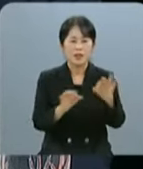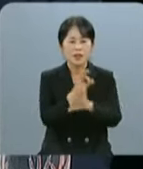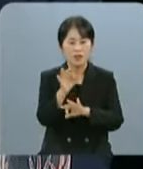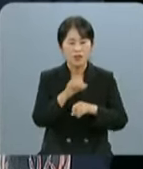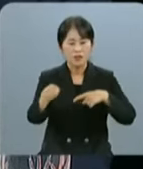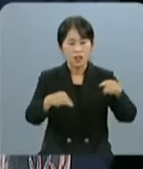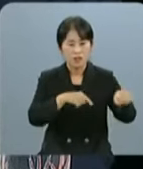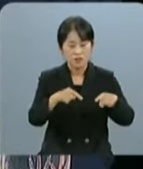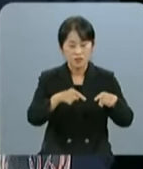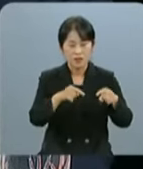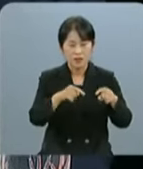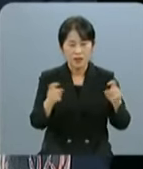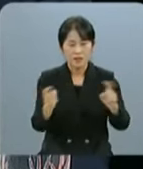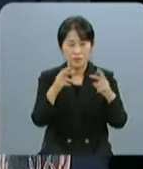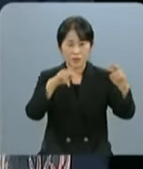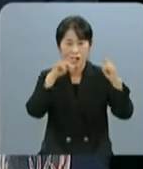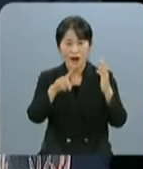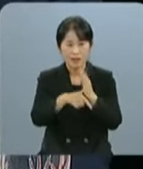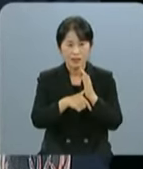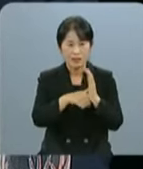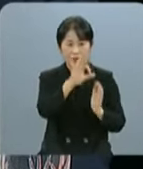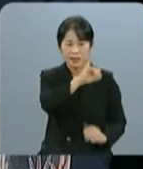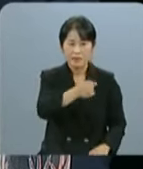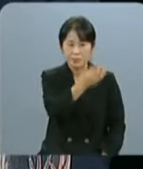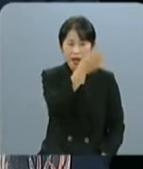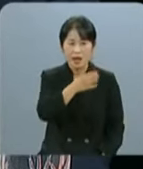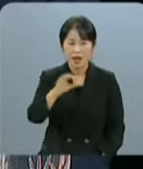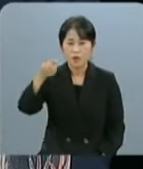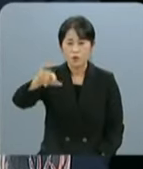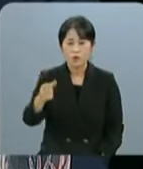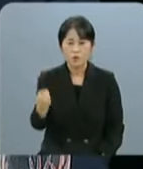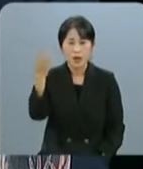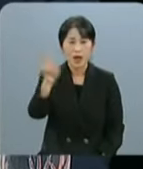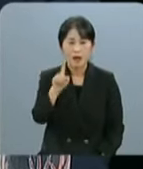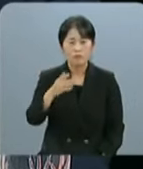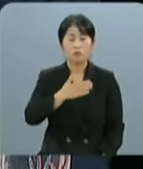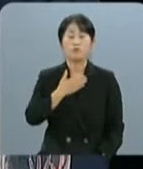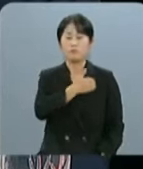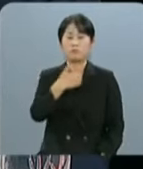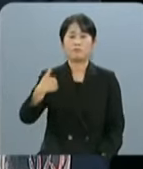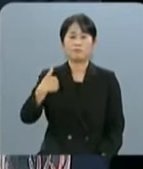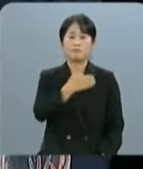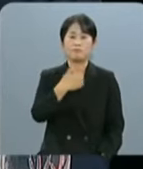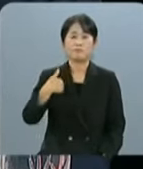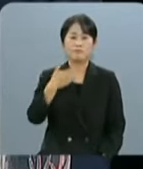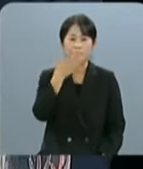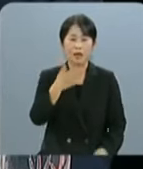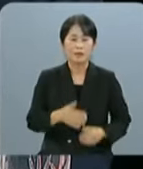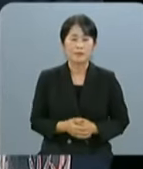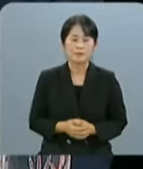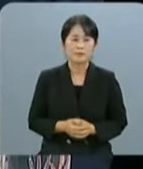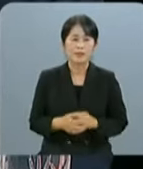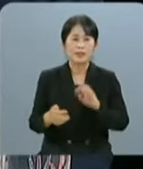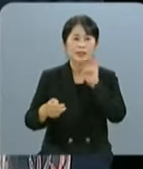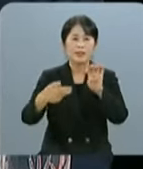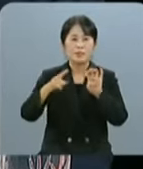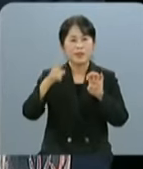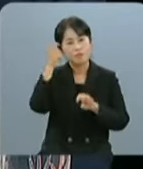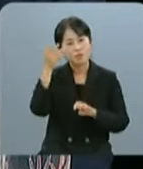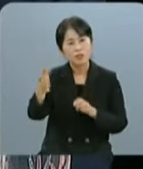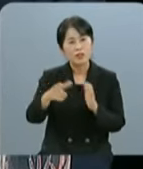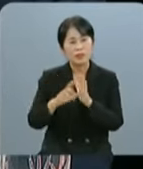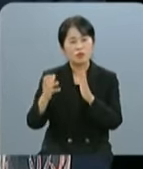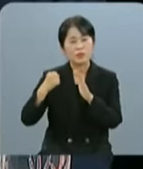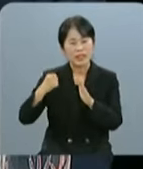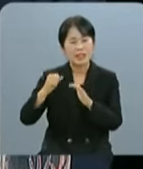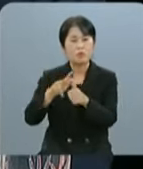이재명이 우세할 것 같습니까? 윤 후보가 우세할 것 같습니까? 저는 뭐 자신 있습니다. 자신 있습니까? 네. 이 40대들에게 물어봤을 때 네.